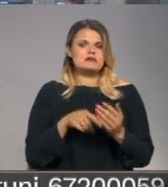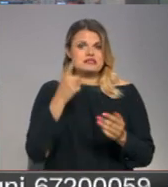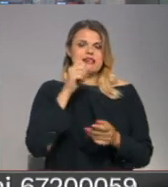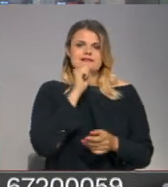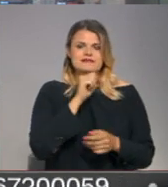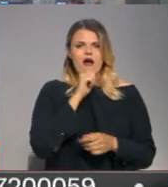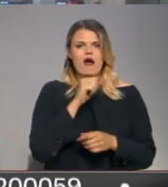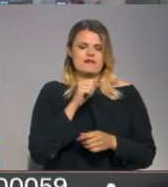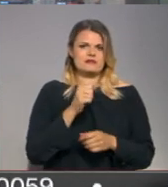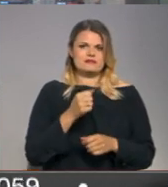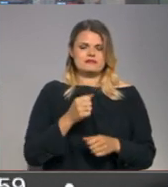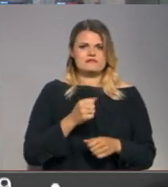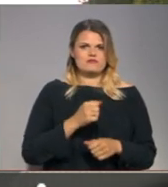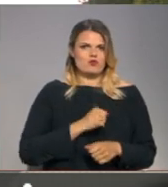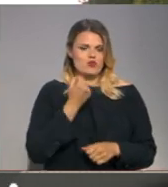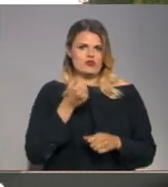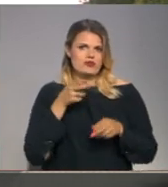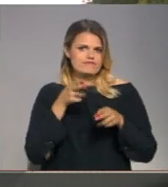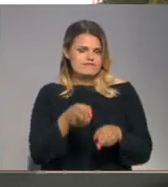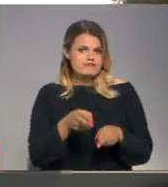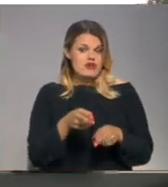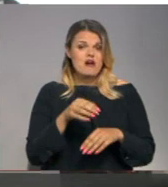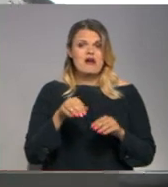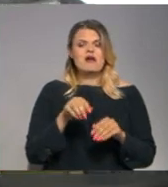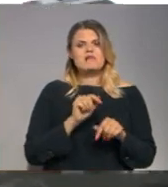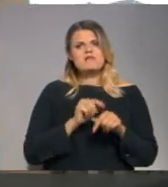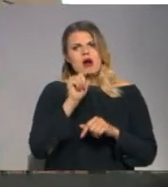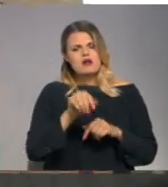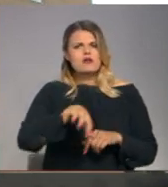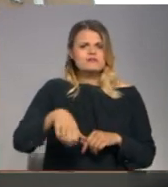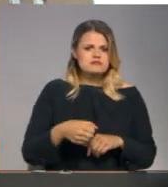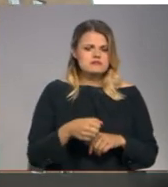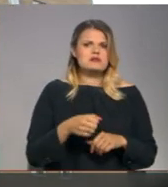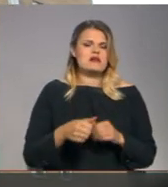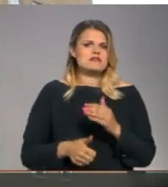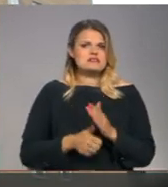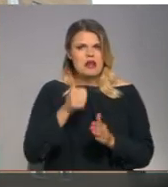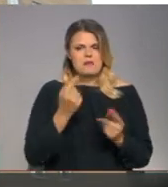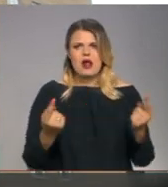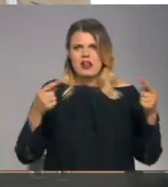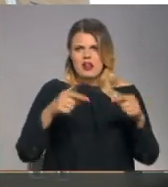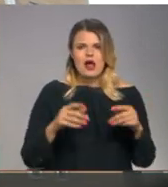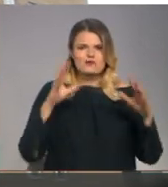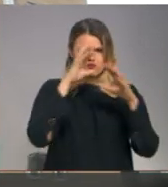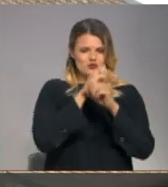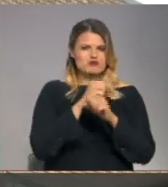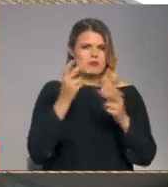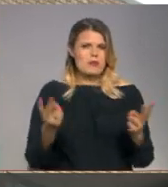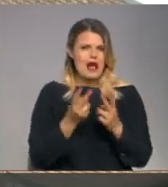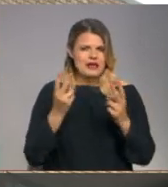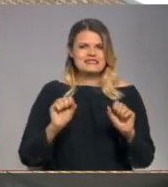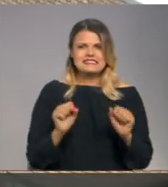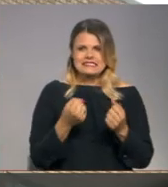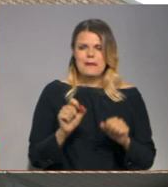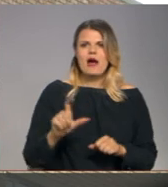zaglim darboties brīvi jūsu tātad īpašumā. Likuma pārkāpumu pastrādāšanai gan pateicīgākais laiks esot gada tumšākie mēneši, kad